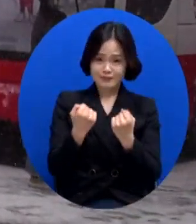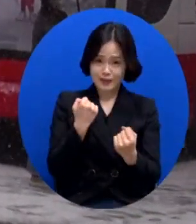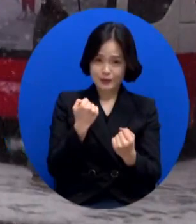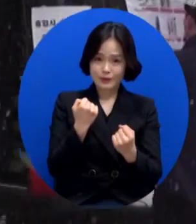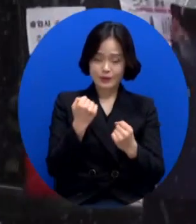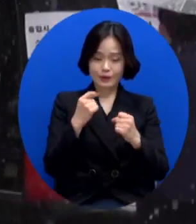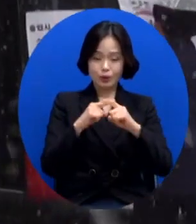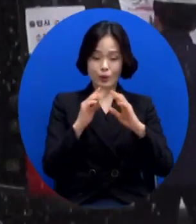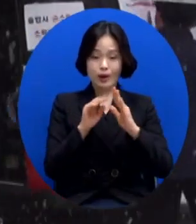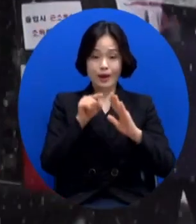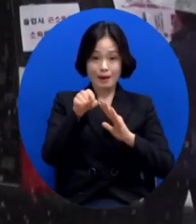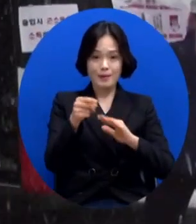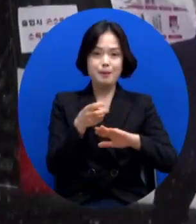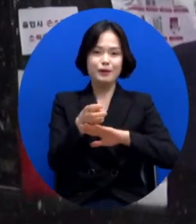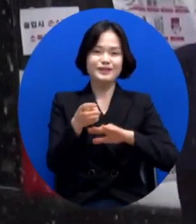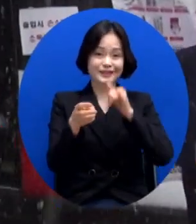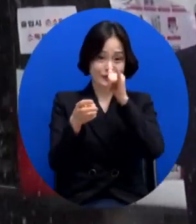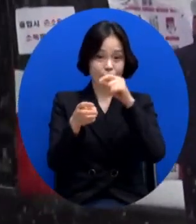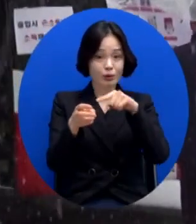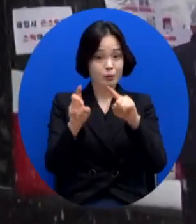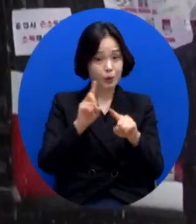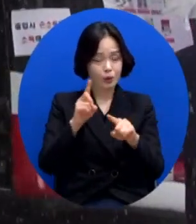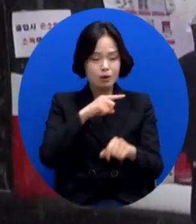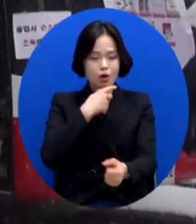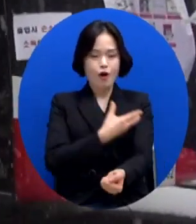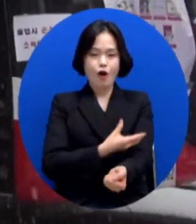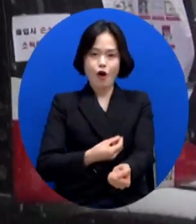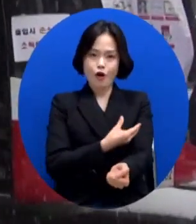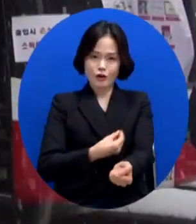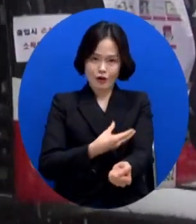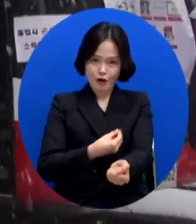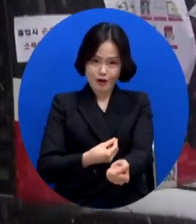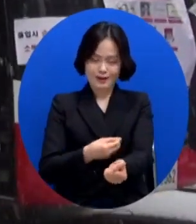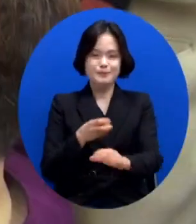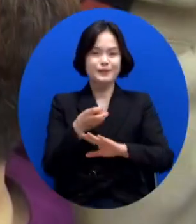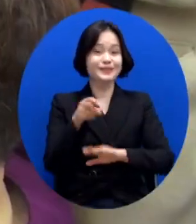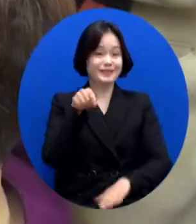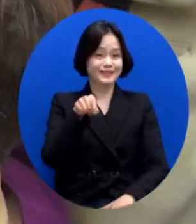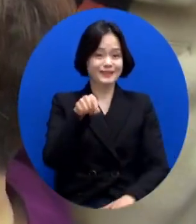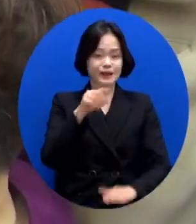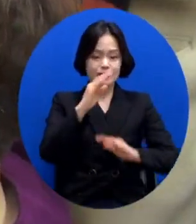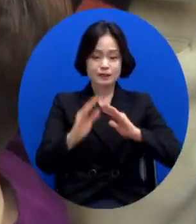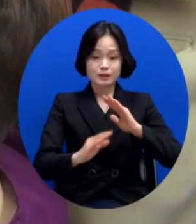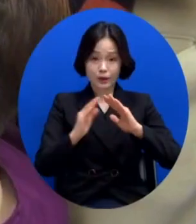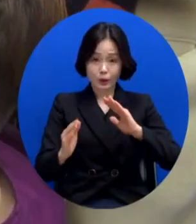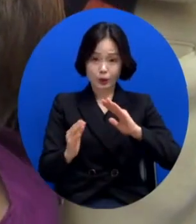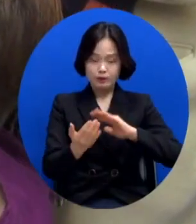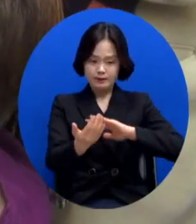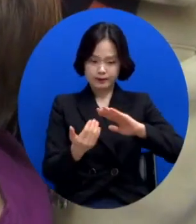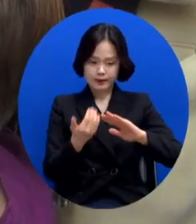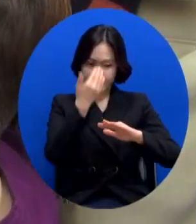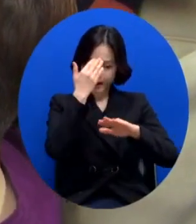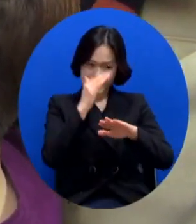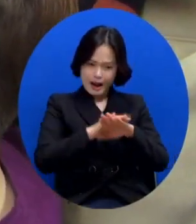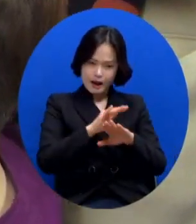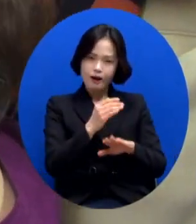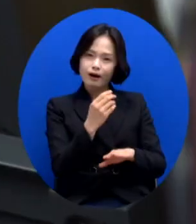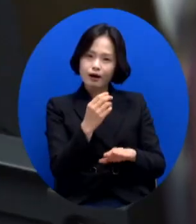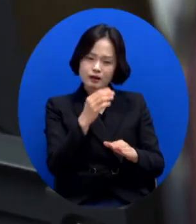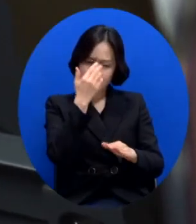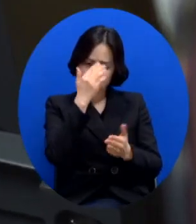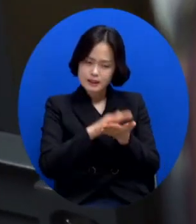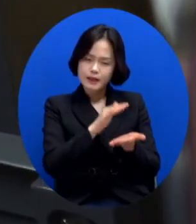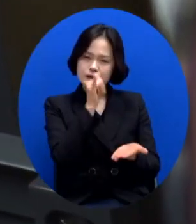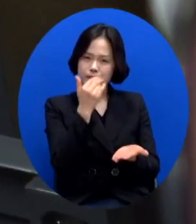성도들이 교회 앞마당에 마련된 헌 예 버스를 찾았습니다 발열 검사와 헌혈 가능 여부 확인을